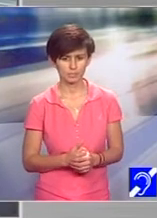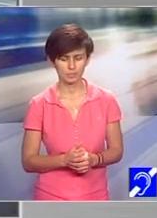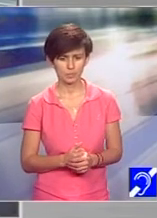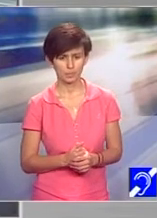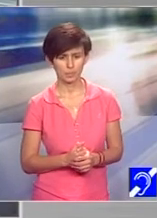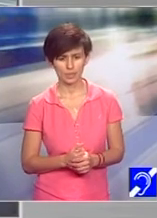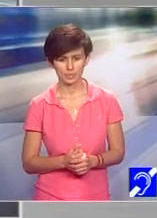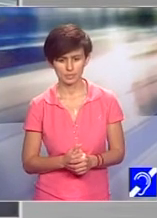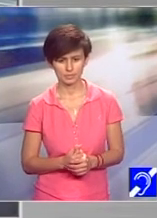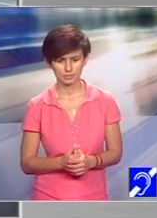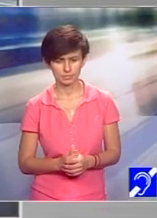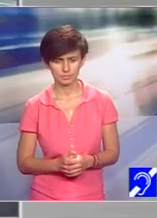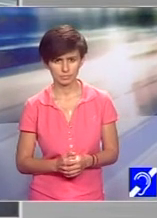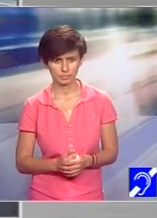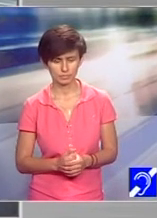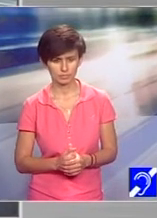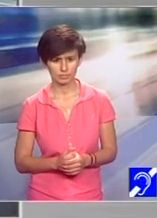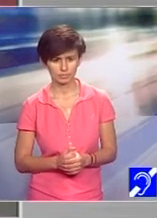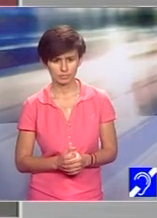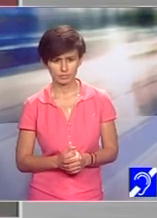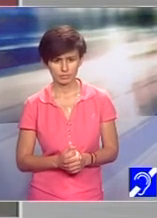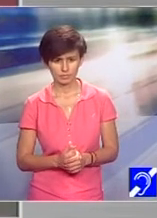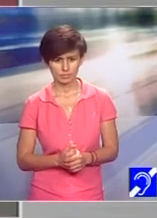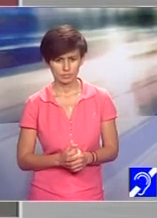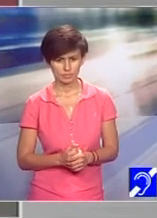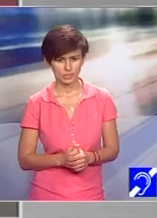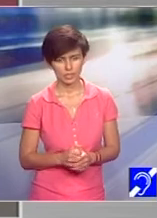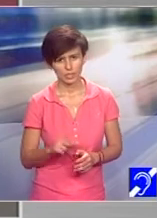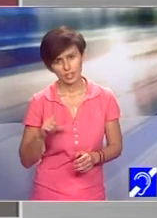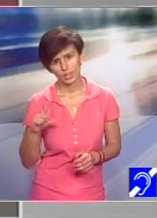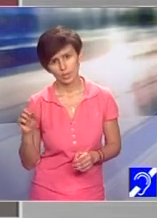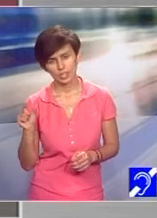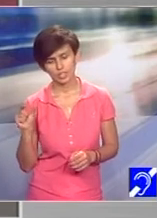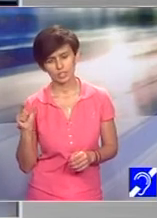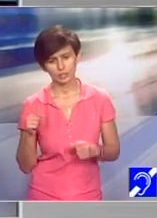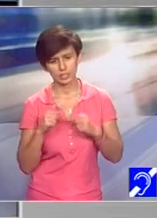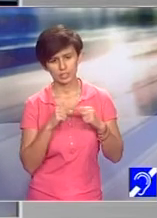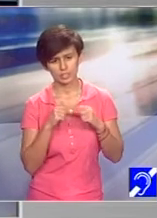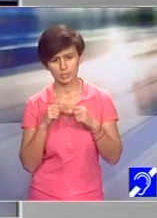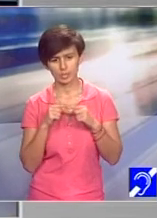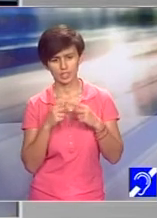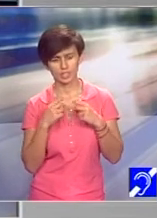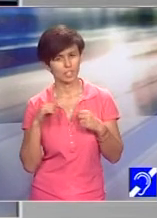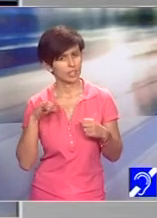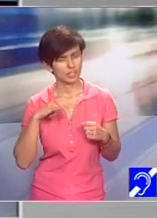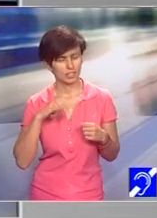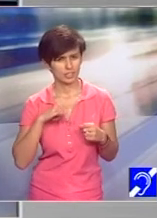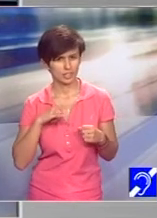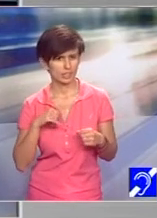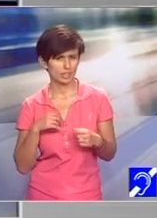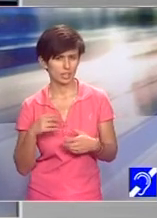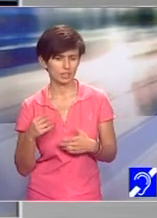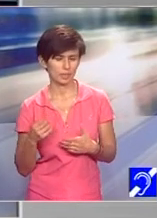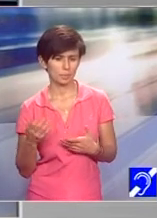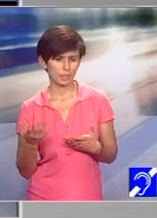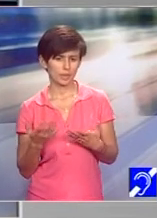Kids, de la coderii micilor sate la programatorii marelor orașe. Altă temă de dezbatere. Da, e o temă foarte interesantă pe care